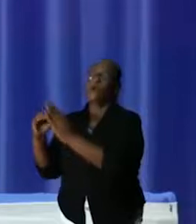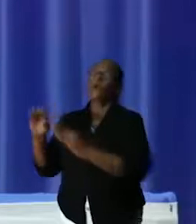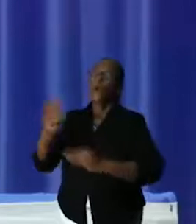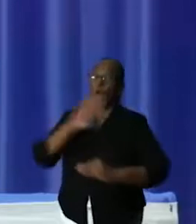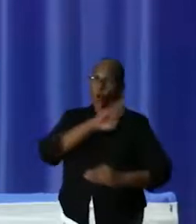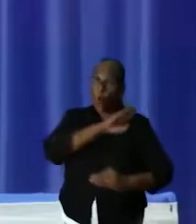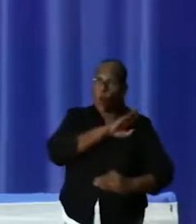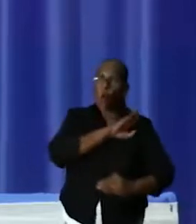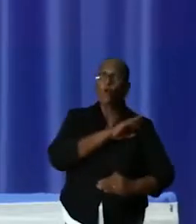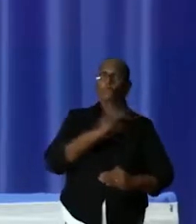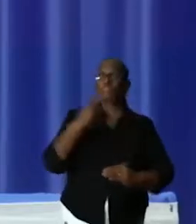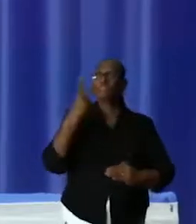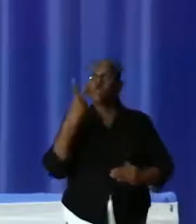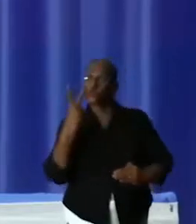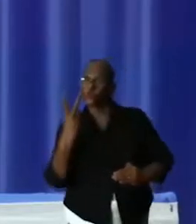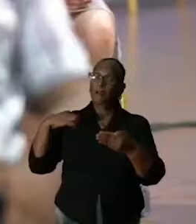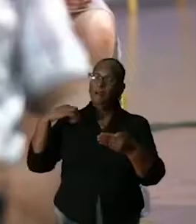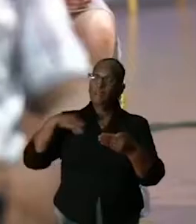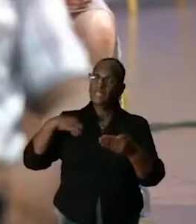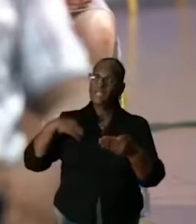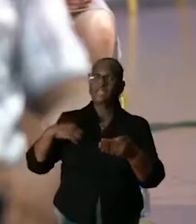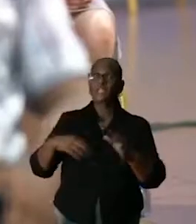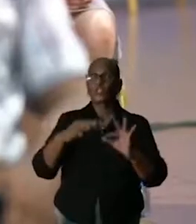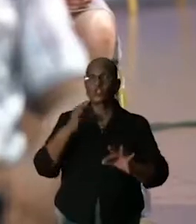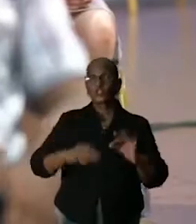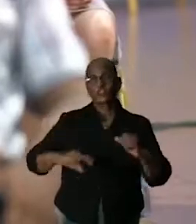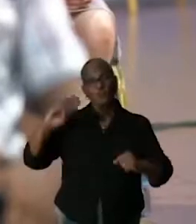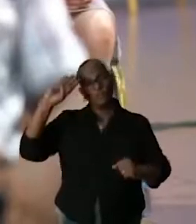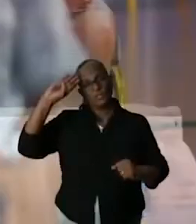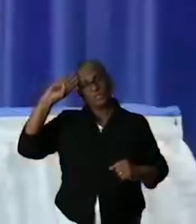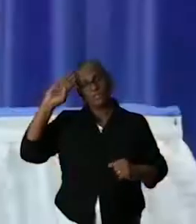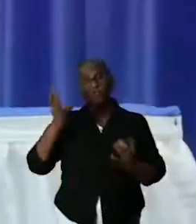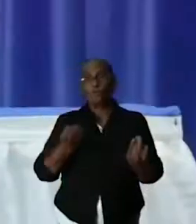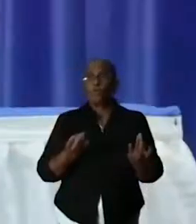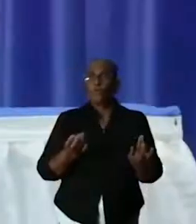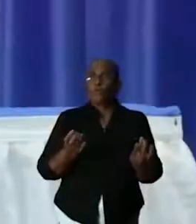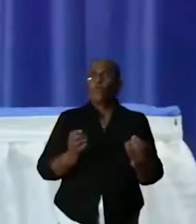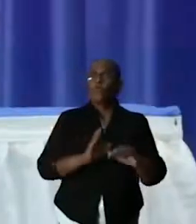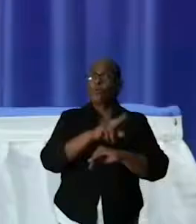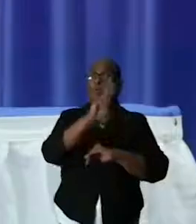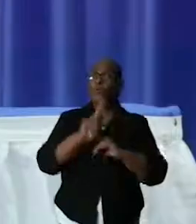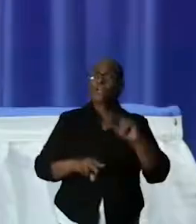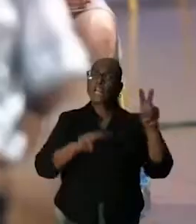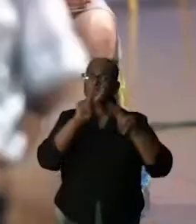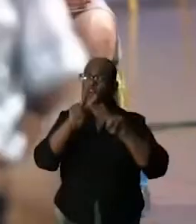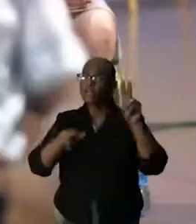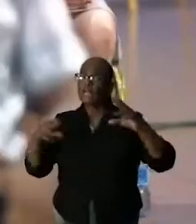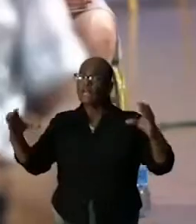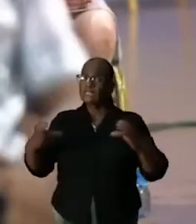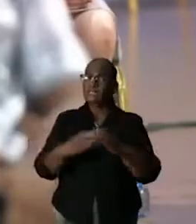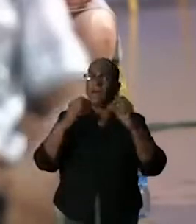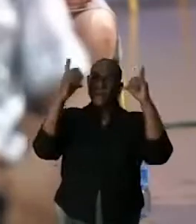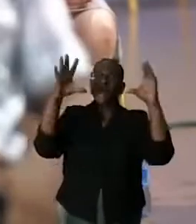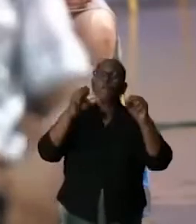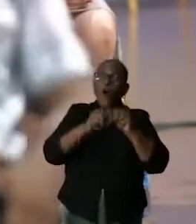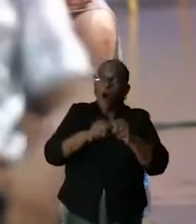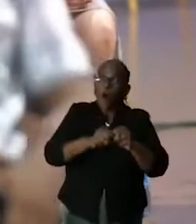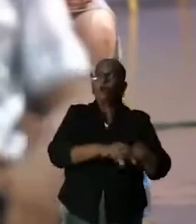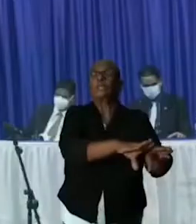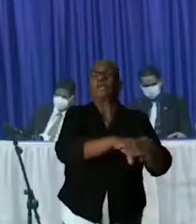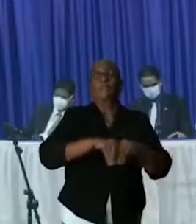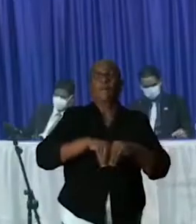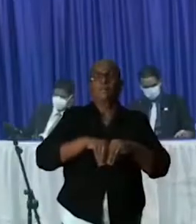de 2 komende zaterdagen. Hoe zal de overheid controle uitoefenen dat de samenleving zich houdt aan de